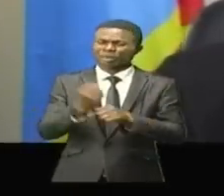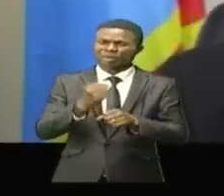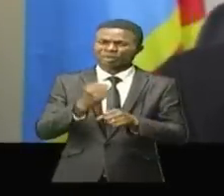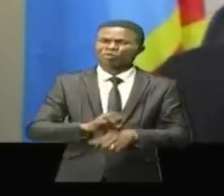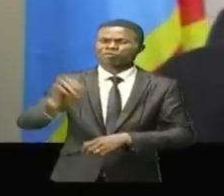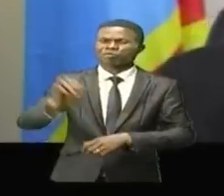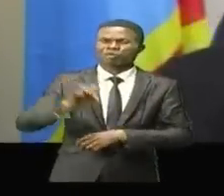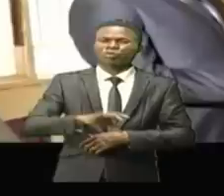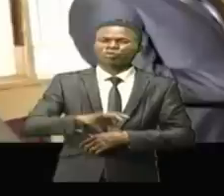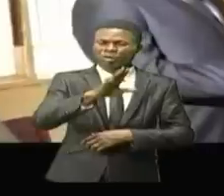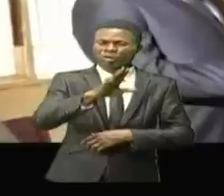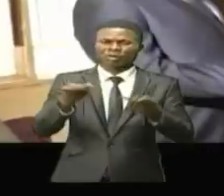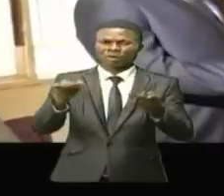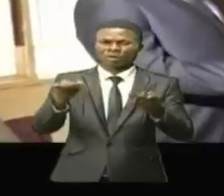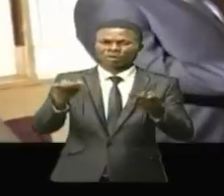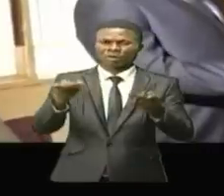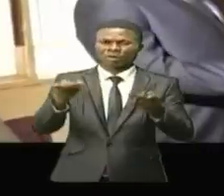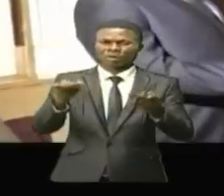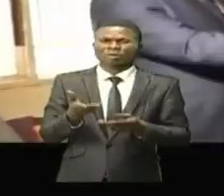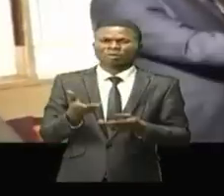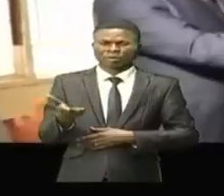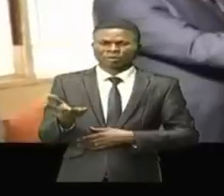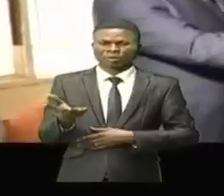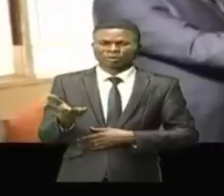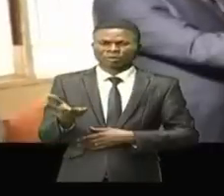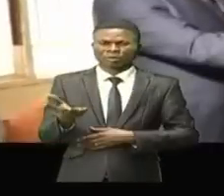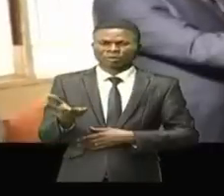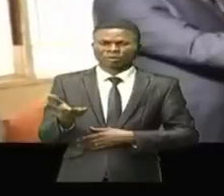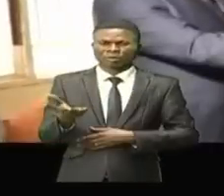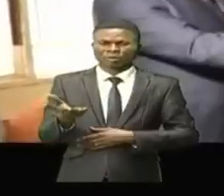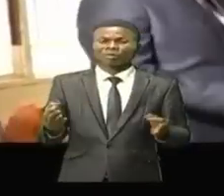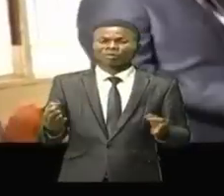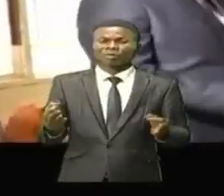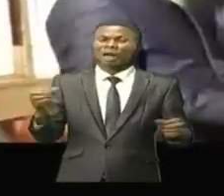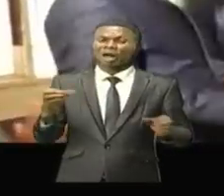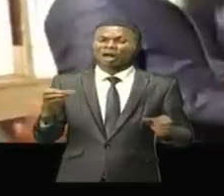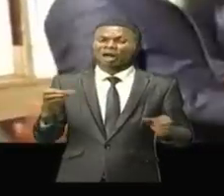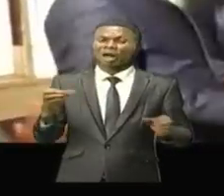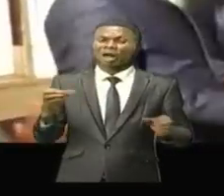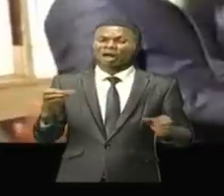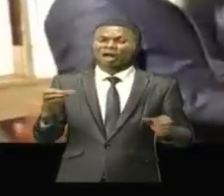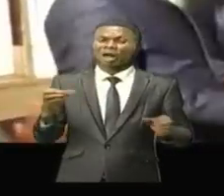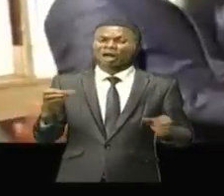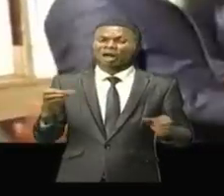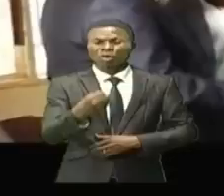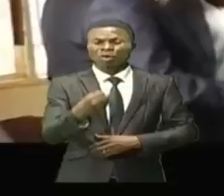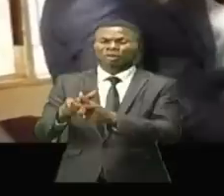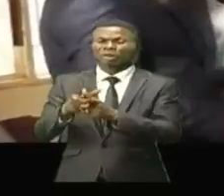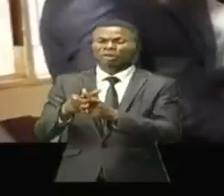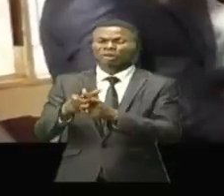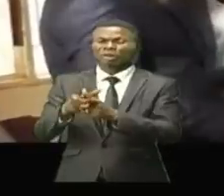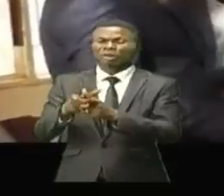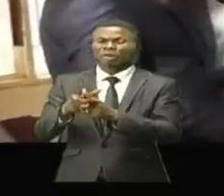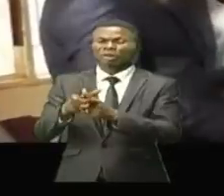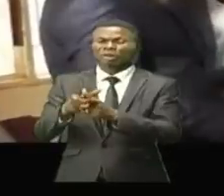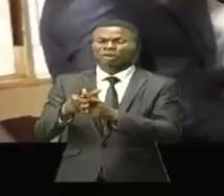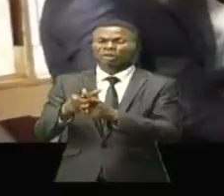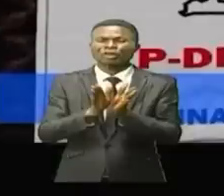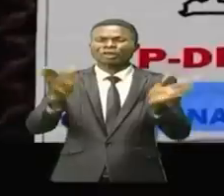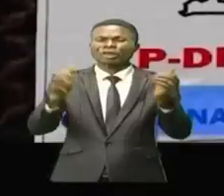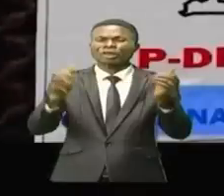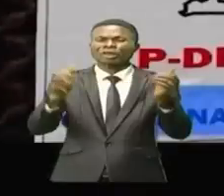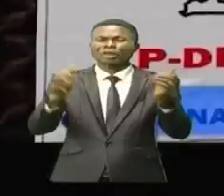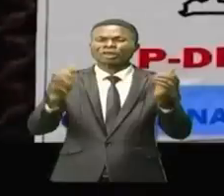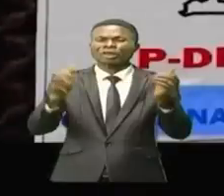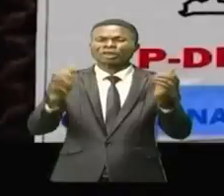des missions de terrain. Signalons que l'effectivité du programme de désarmement, démobilisation, relèvement communautaire et stabilisation,